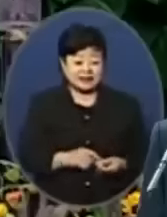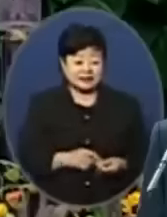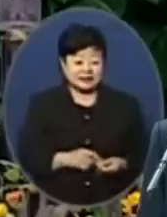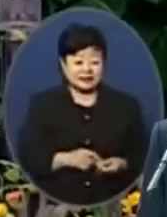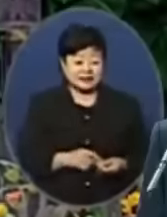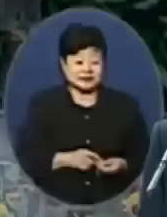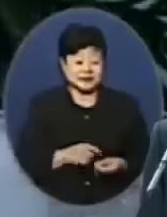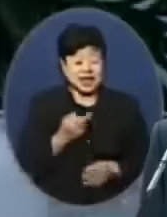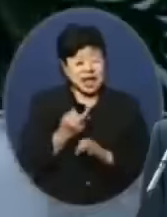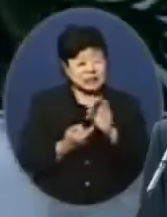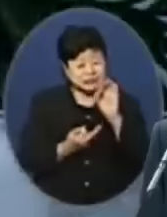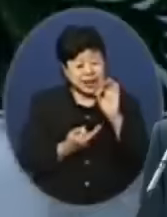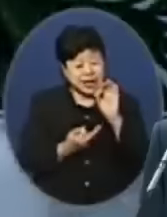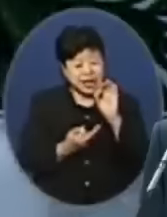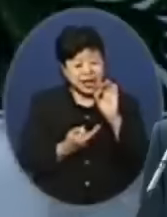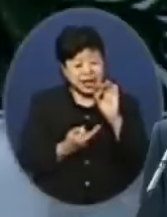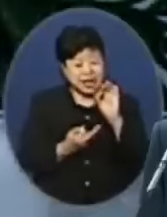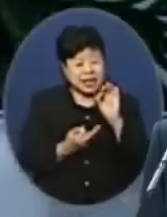것입니다. 아침에